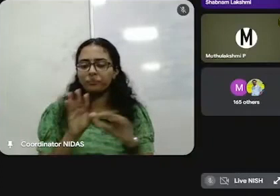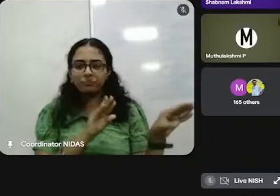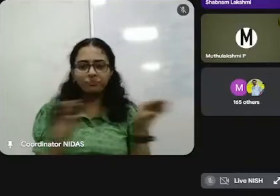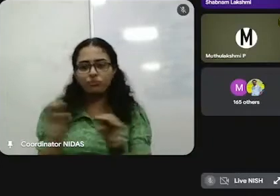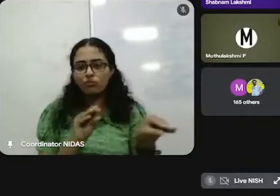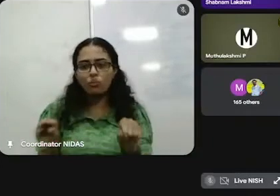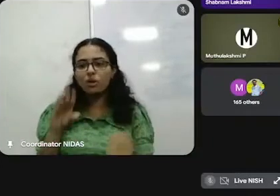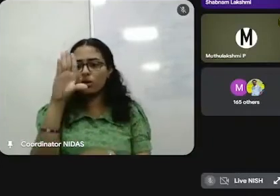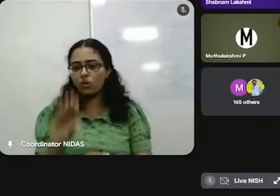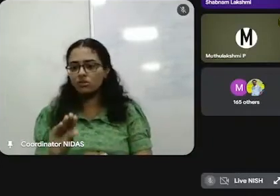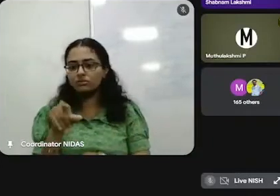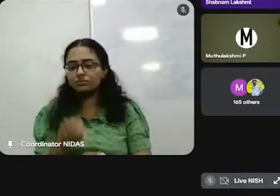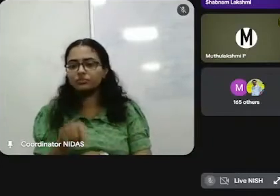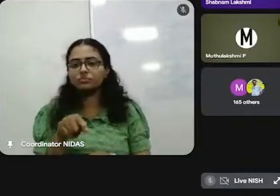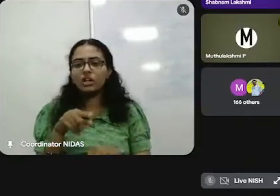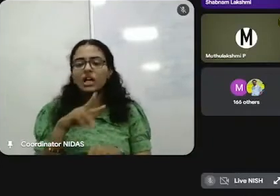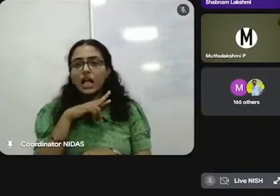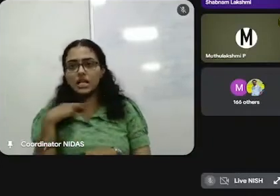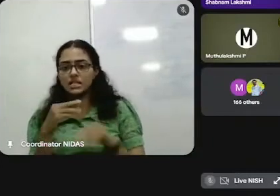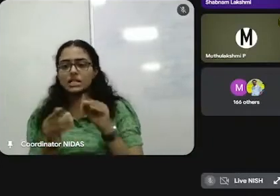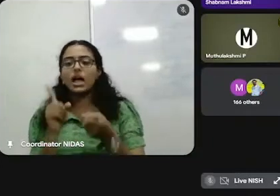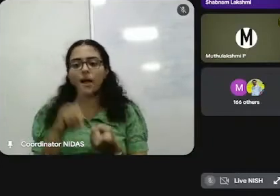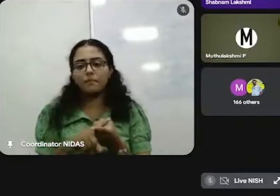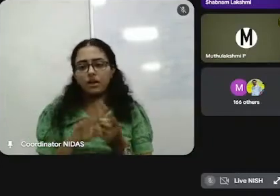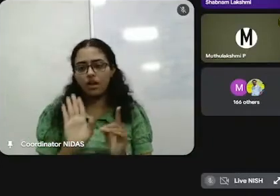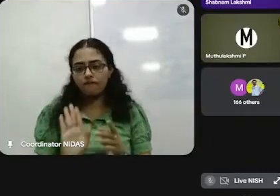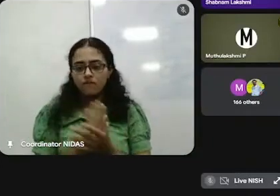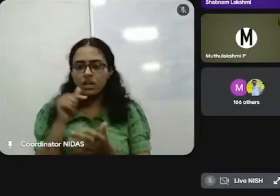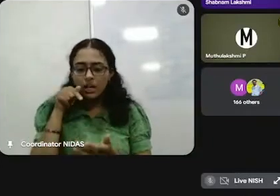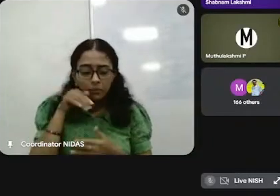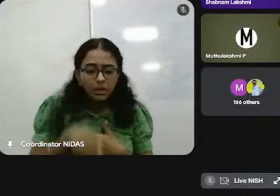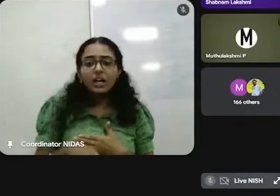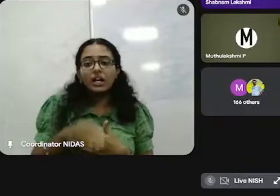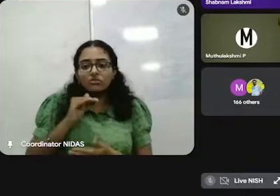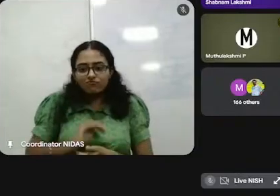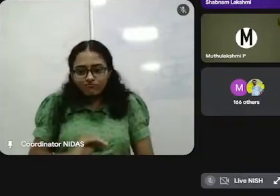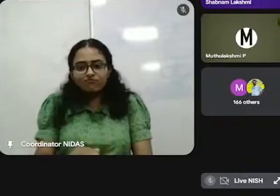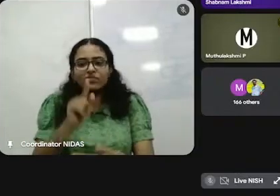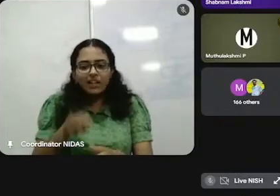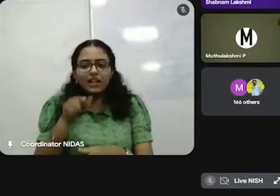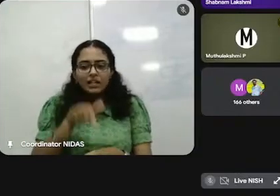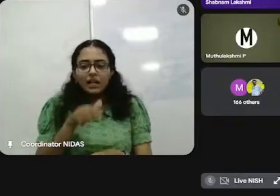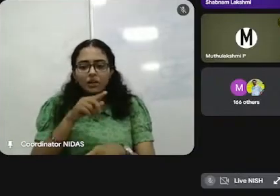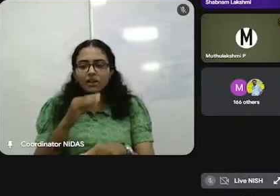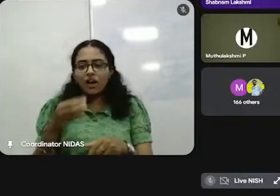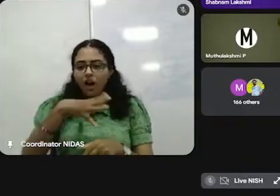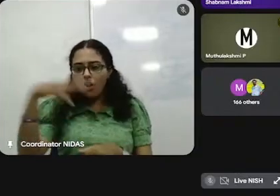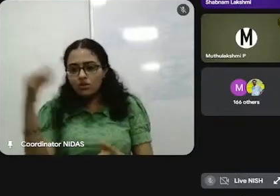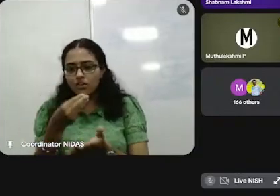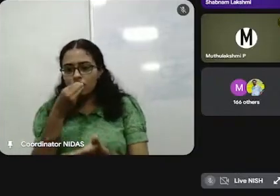ഒരുപാട് കുറയുകയാണ്. ഇതൊക്കെ ഒരു വലിയ റിസ്ക് ഫാക്ടറാണ്. അപ്പം നമ്മൾ ഇപ്പോഴേ തന്നെ നമ്മുടെ കുഞ്ഞുങ്ങൾക്ക് ഇതുപോലെ ജങ്ക് ഫുഡ് അവോയ്ഡ്